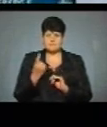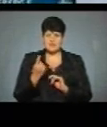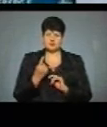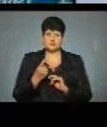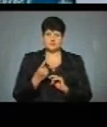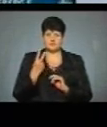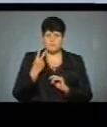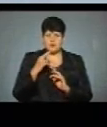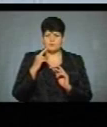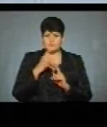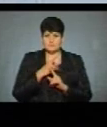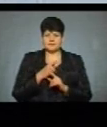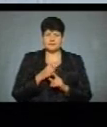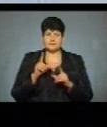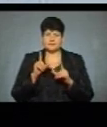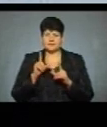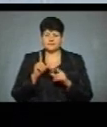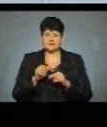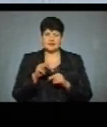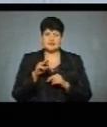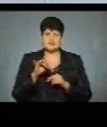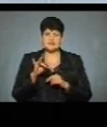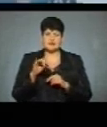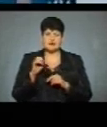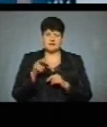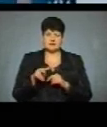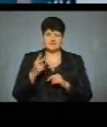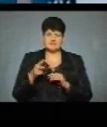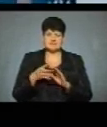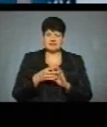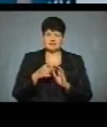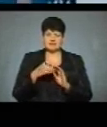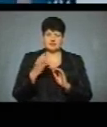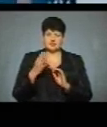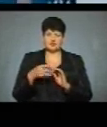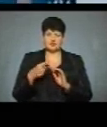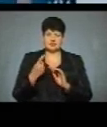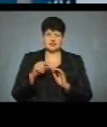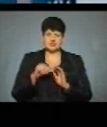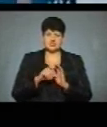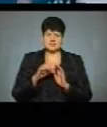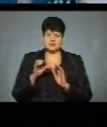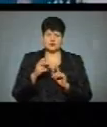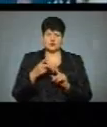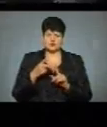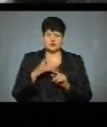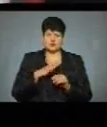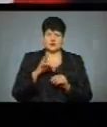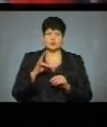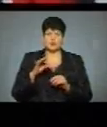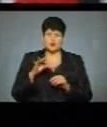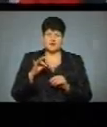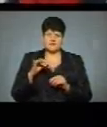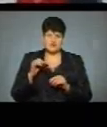з 2 промахами подолала норвежка Тіріл Екхоф – 29 хвилин 41,6 секунди. Другою фінішувала норвежка